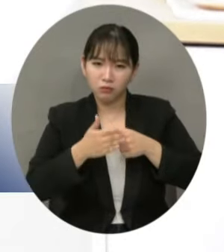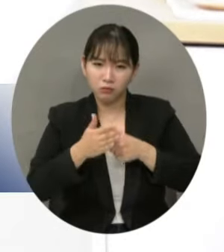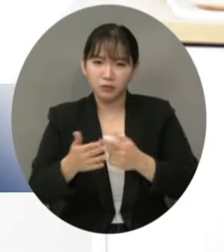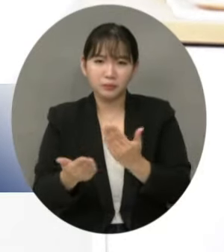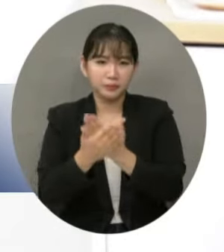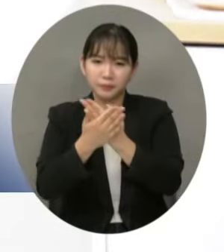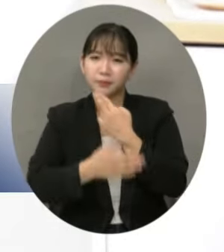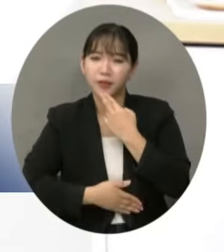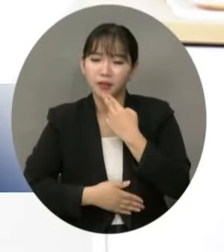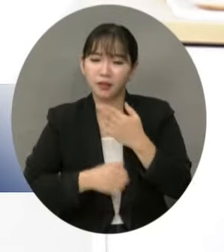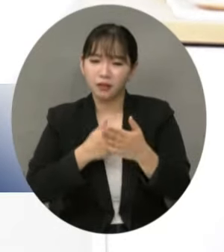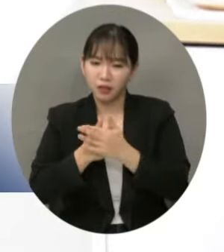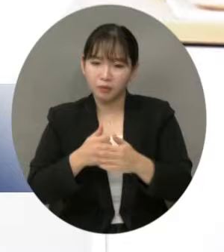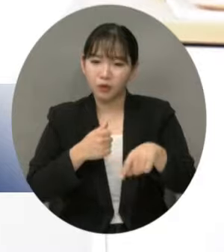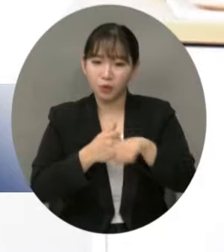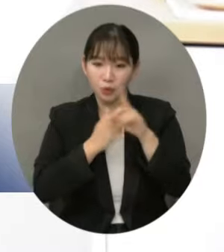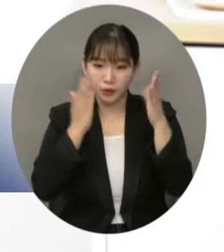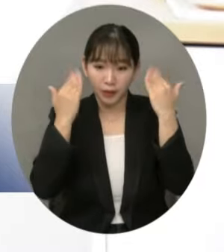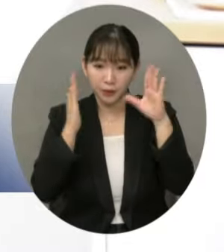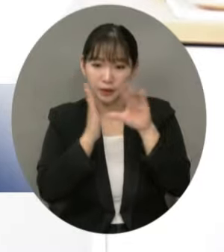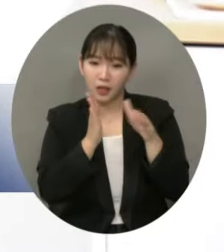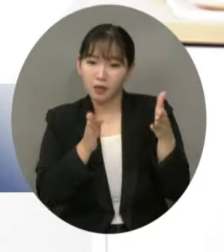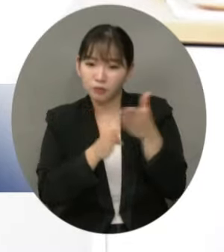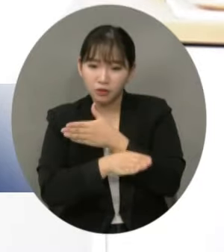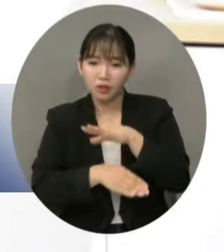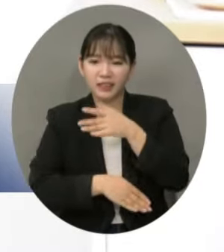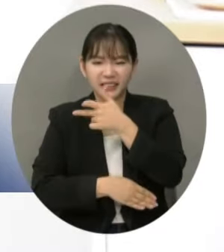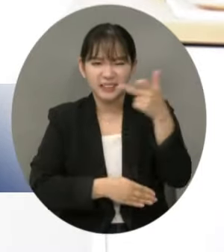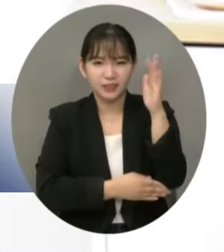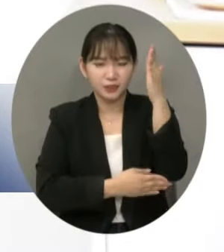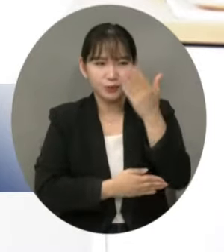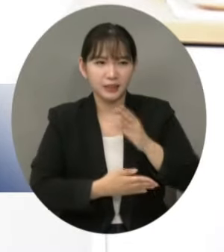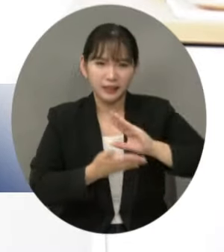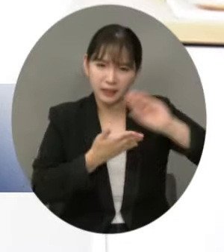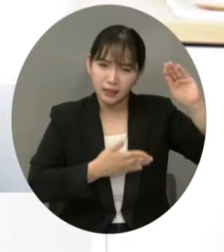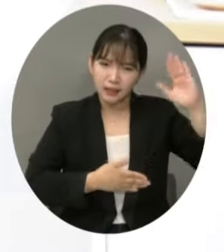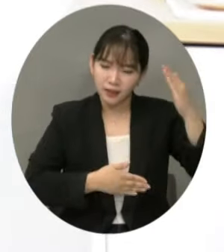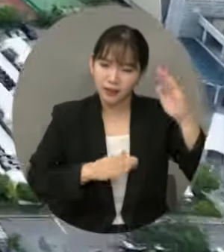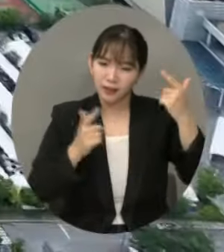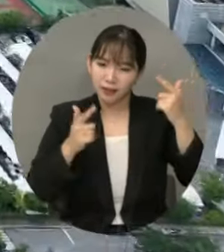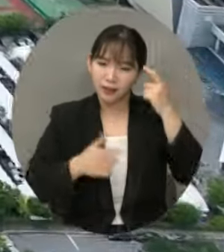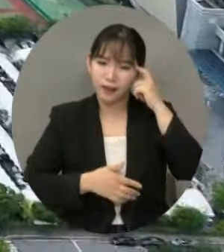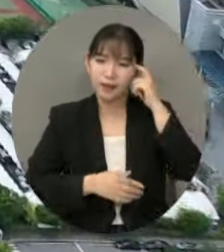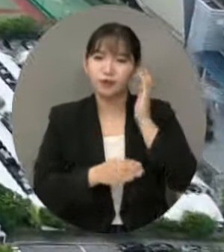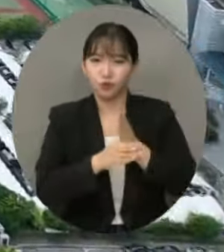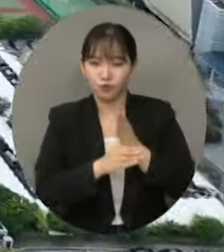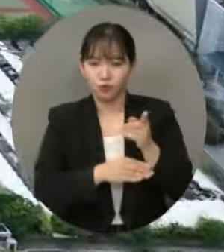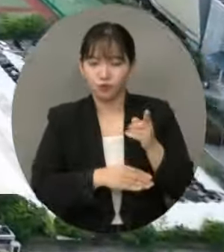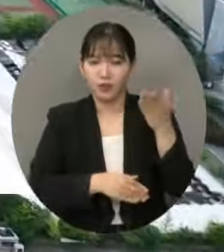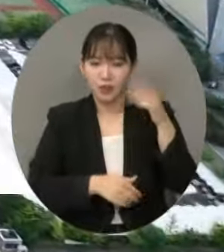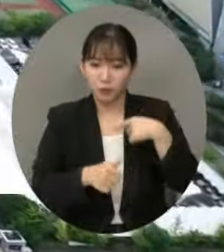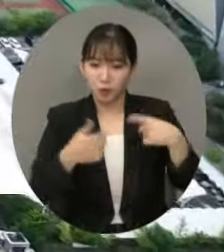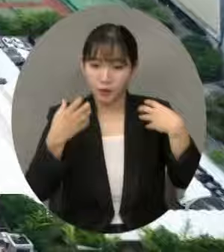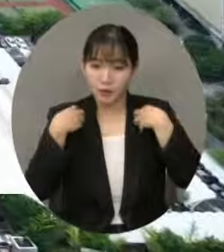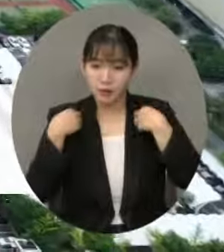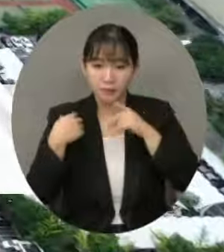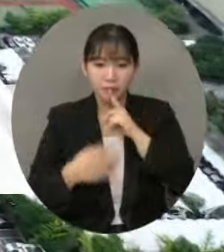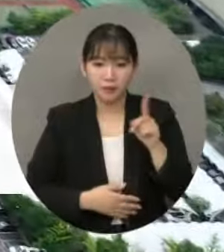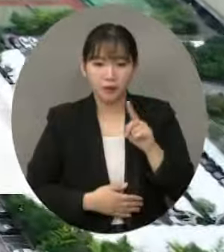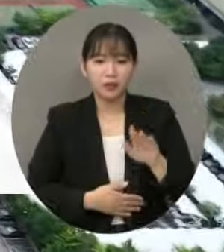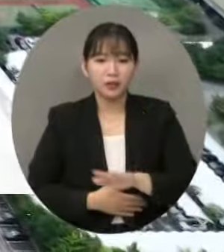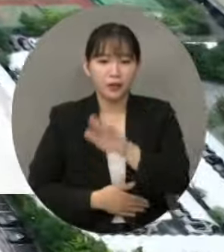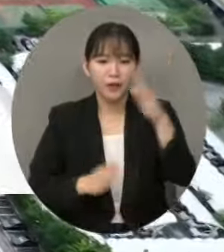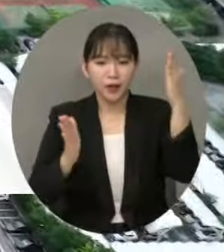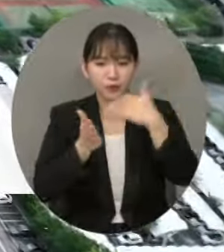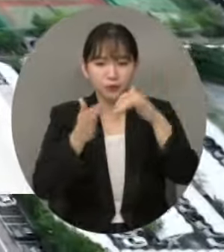되다 보니까 이제 초등학교 때부터 일단 가야 되는 거 아니냐라고 이제 판단을 하고 있습니다. 하지만 교육 당국은 전체 학령